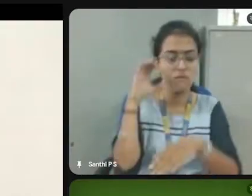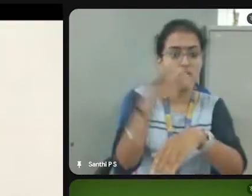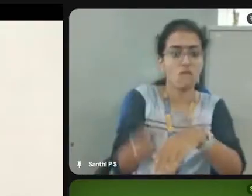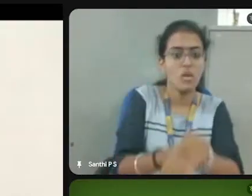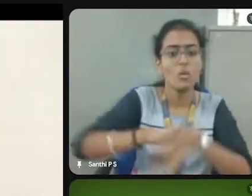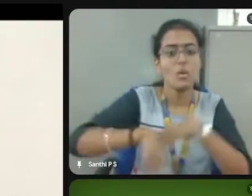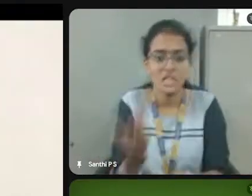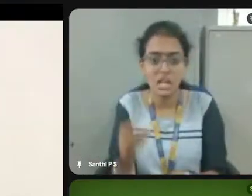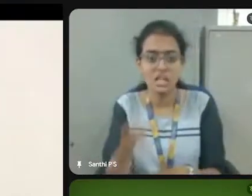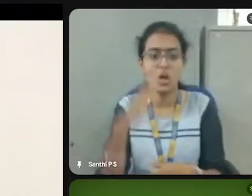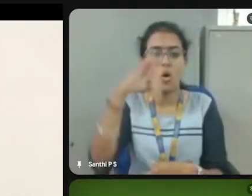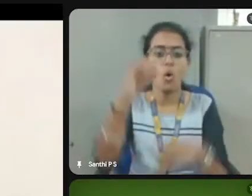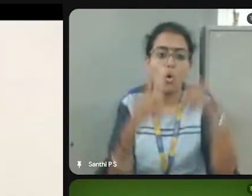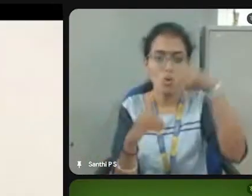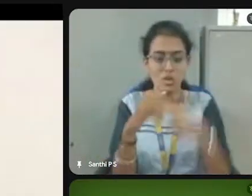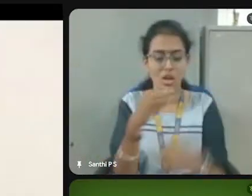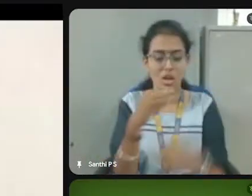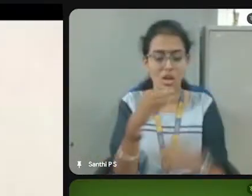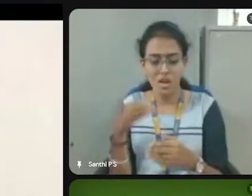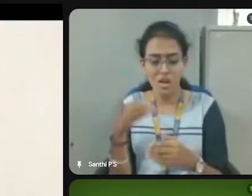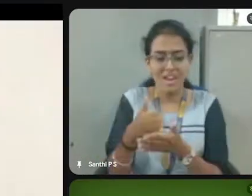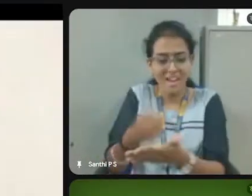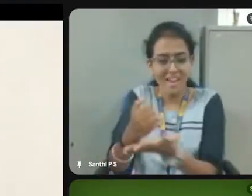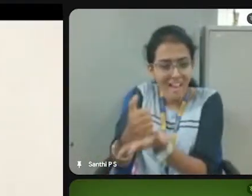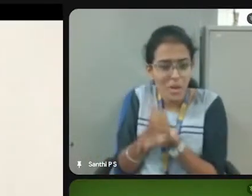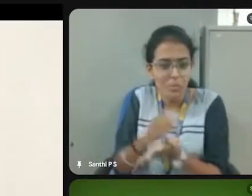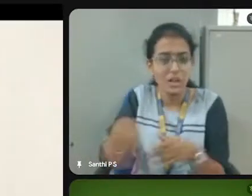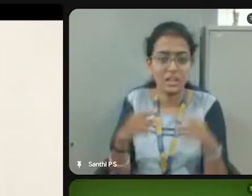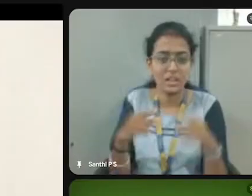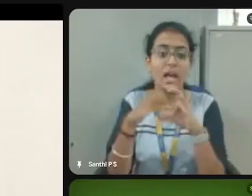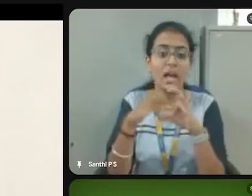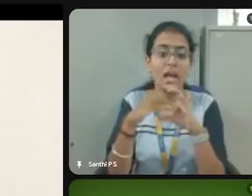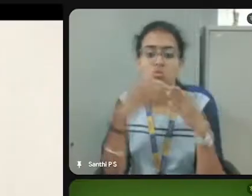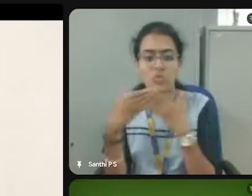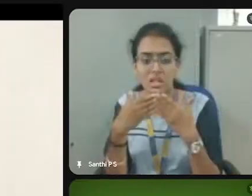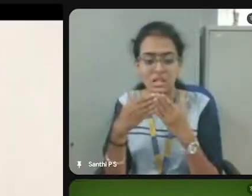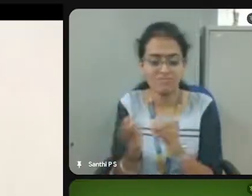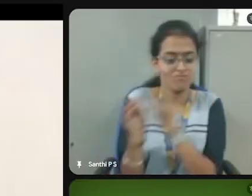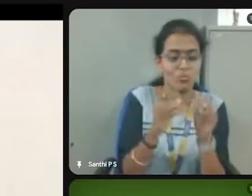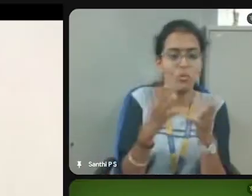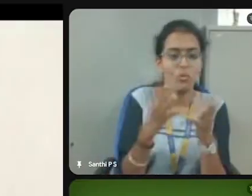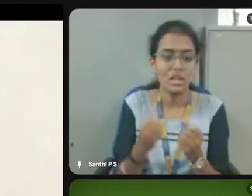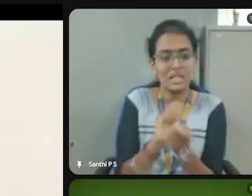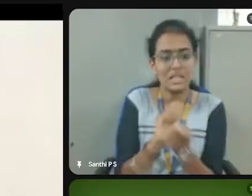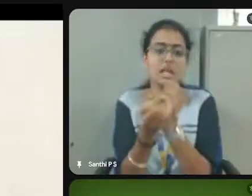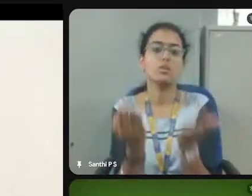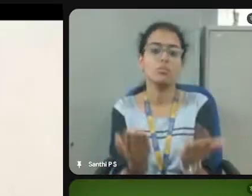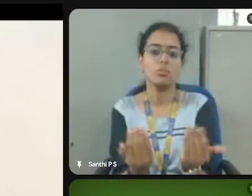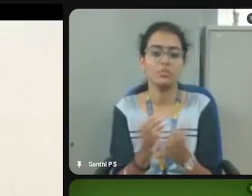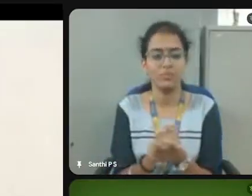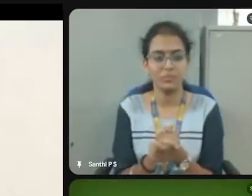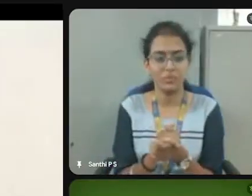അതിനൊരു ഓക്യുപേഷണൽ തെറാപ്പിയുടെ സഹായത്തോടു കൂടി ഈ വിദ്യാഭ്യാസ രീതിയിലേക്ക് കുട്ടികളെ മാറ്റിയെടുക്കാൻ സാധിക്കും.